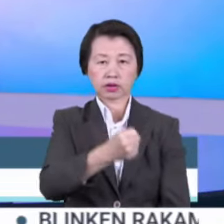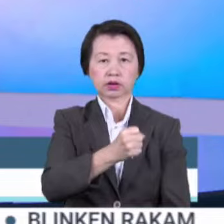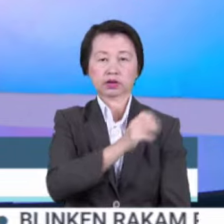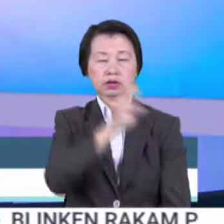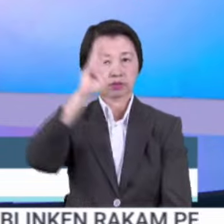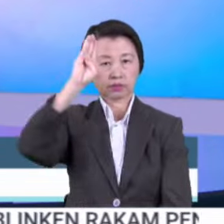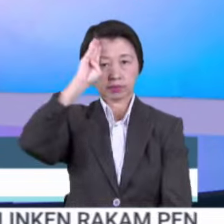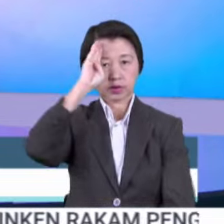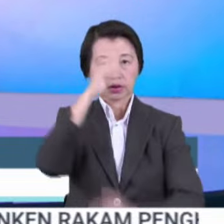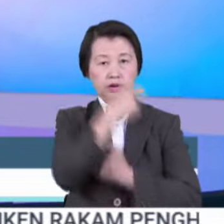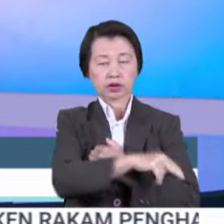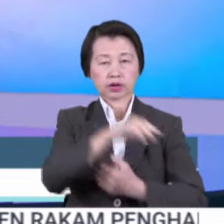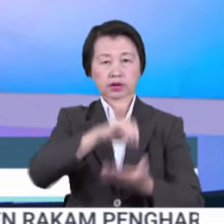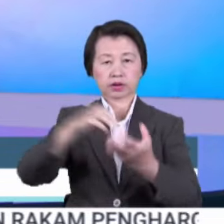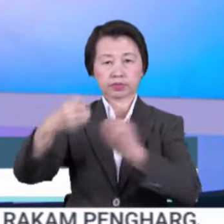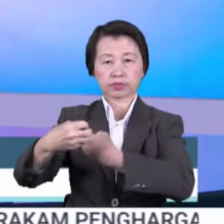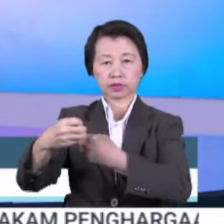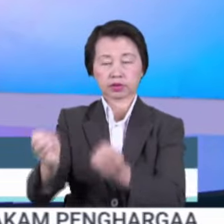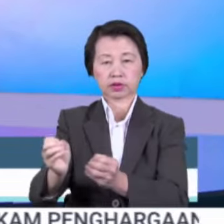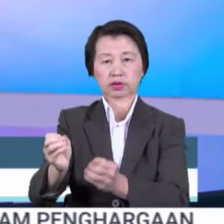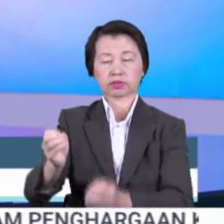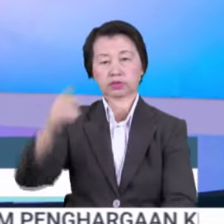di pejabat